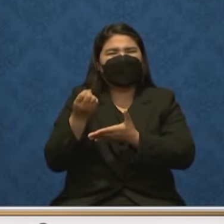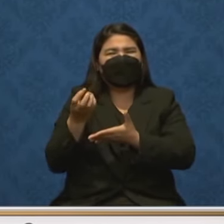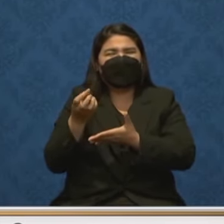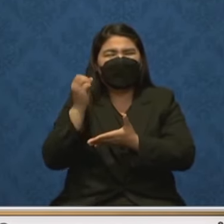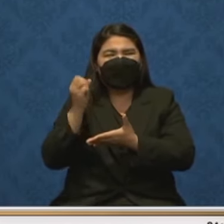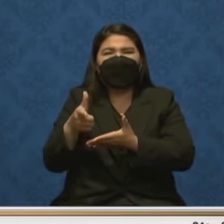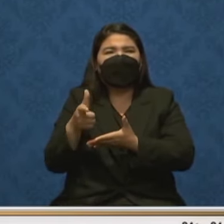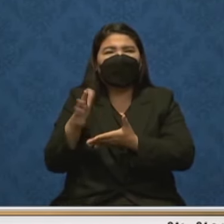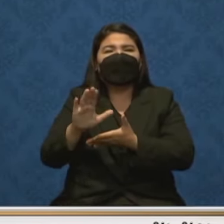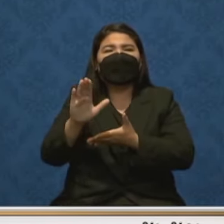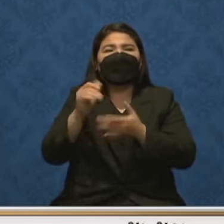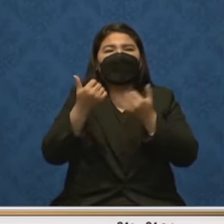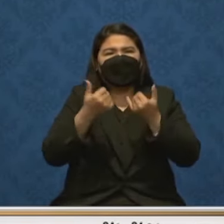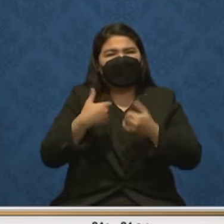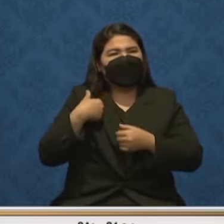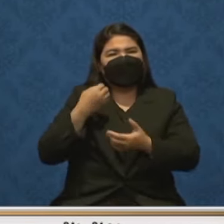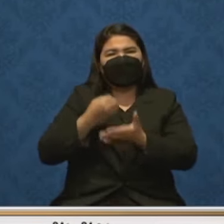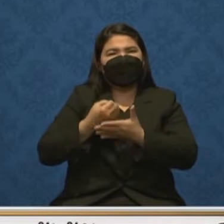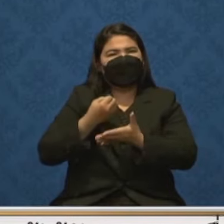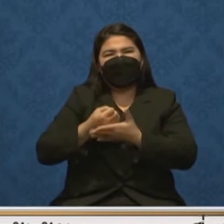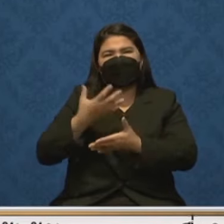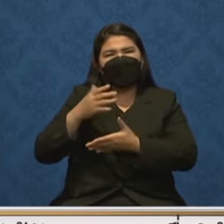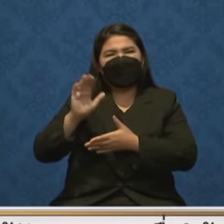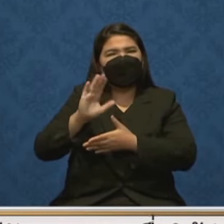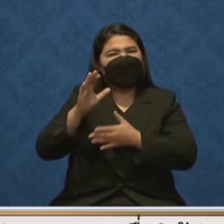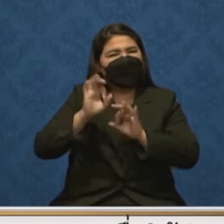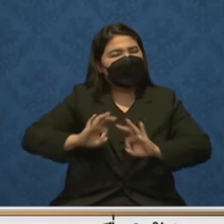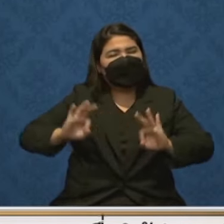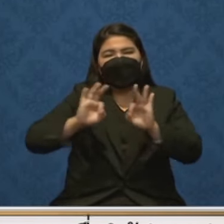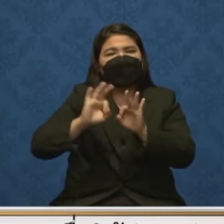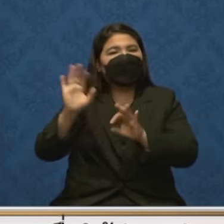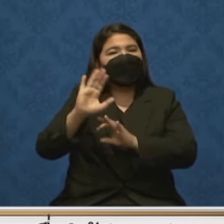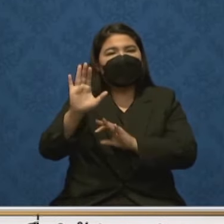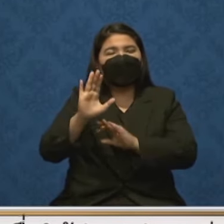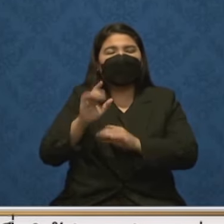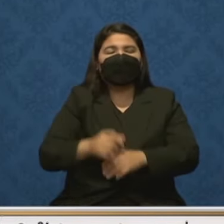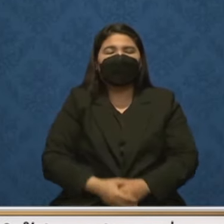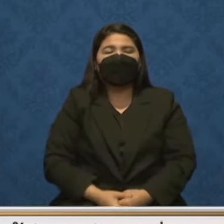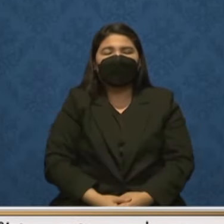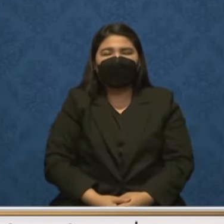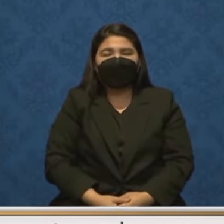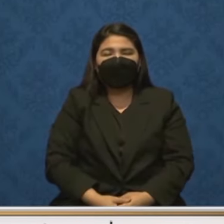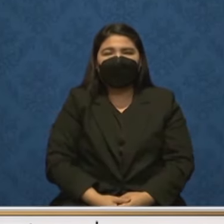งบประมาณอีกสิ้นเปลืองค่าใช้จ่ายและไม่มีความจำเป็นใดๆค่ะอ่ะ